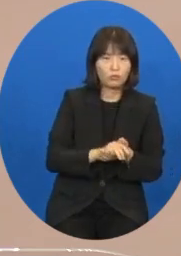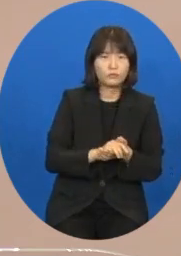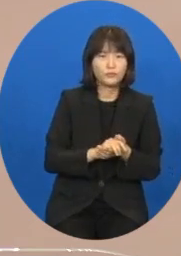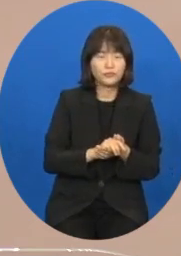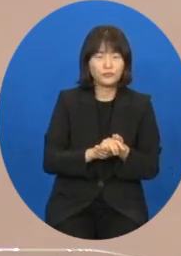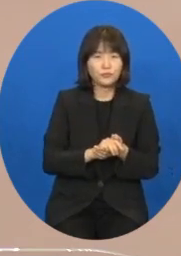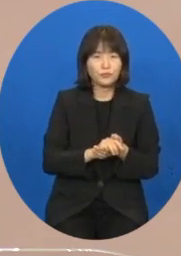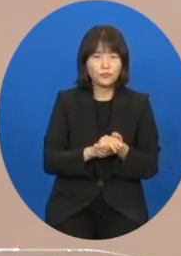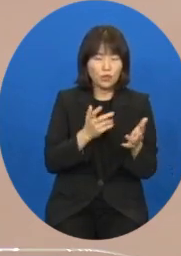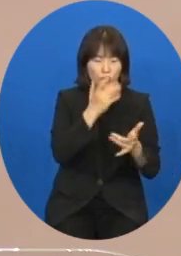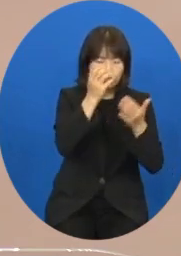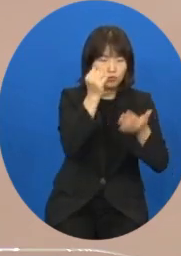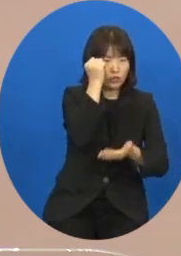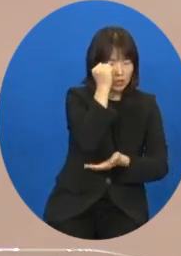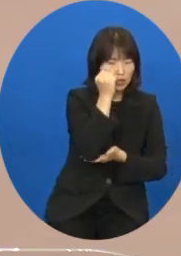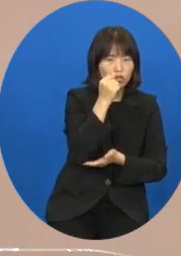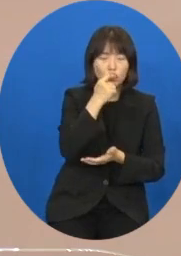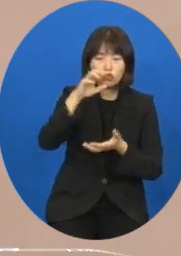하나님의 인도를 받으며